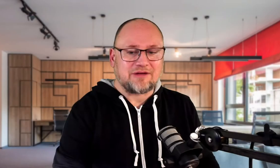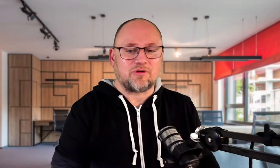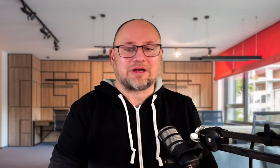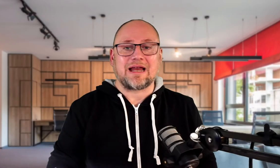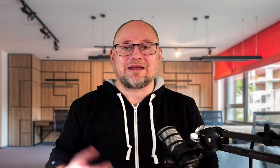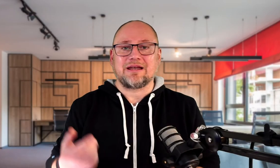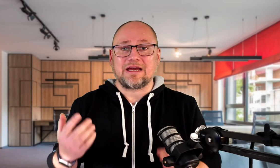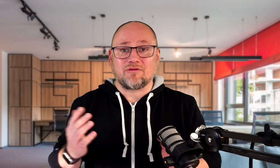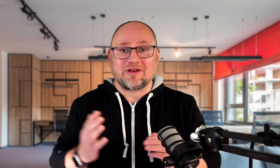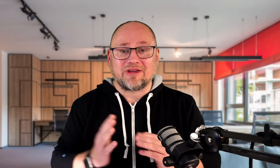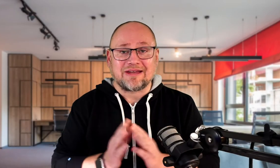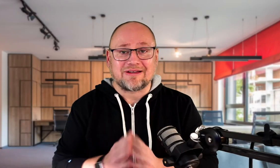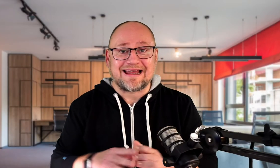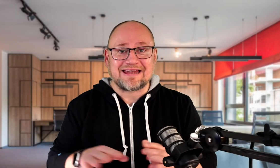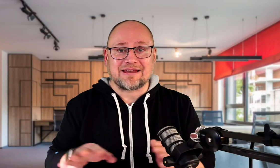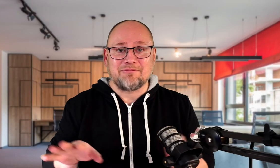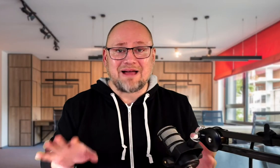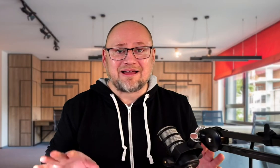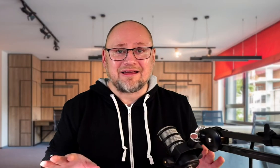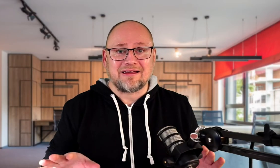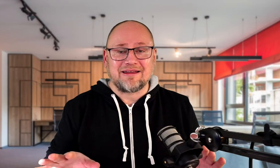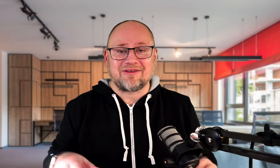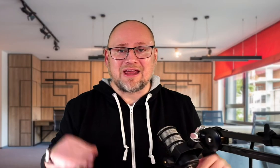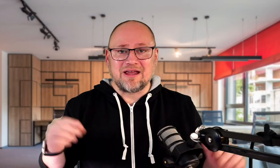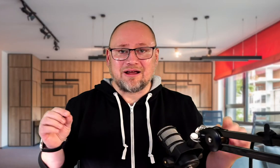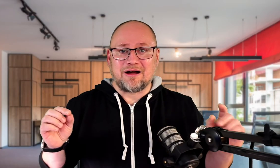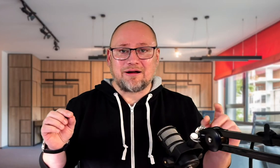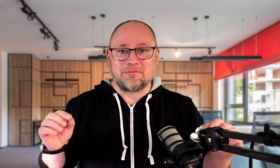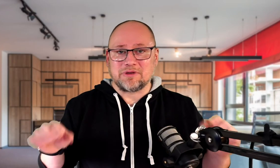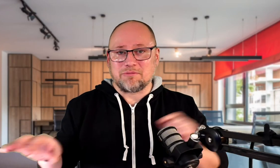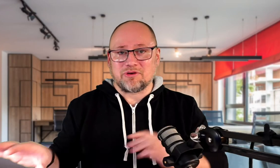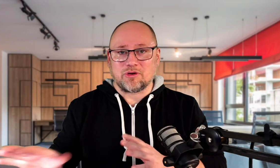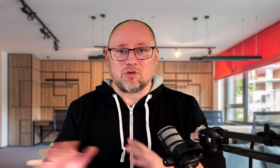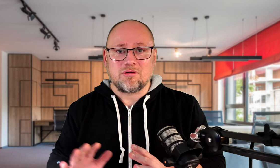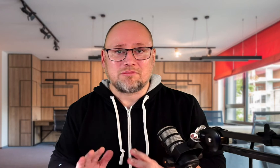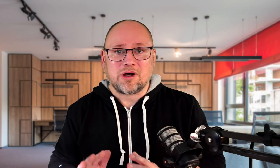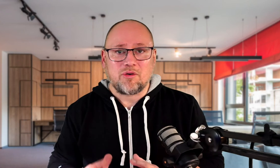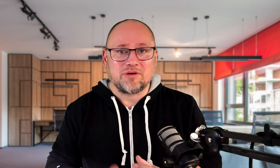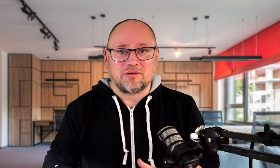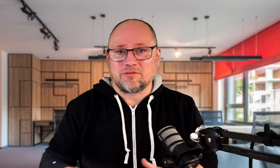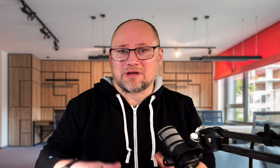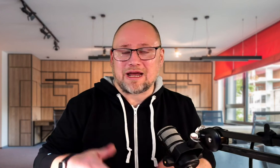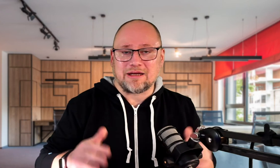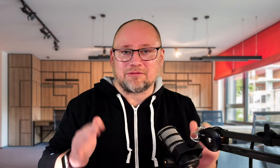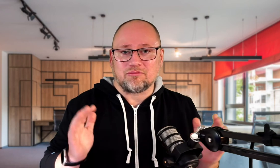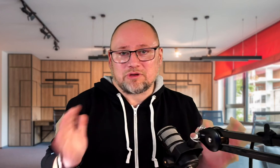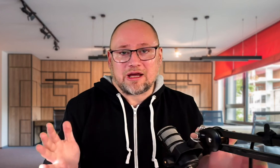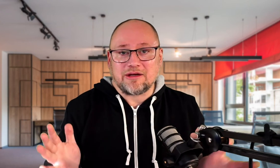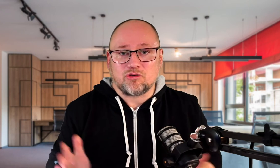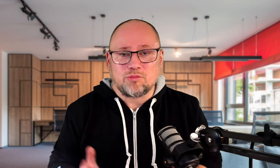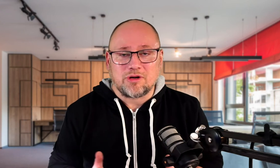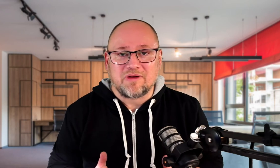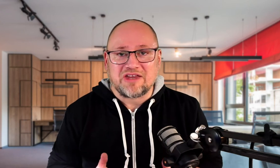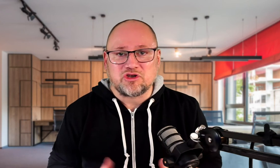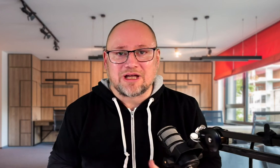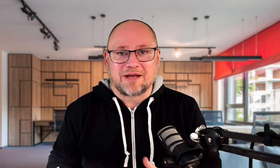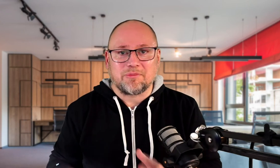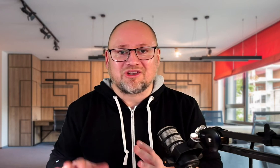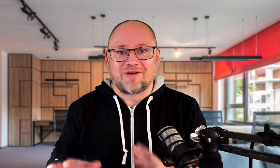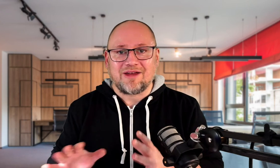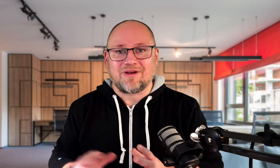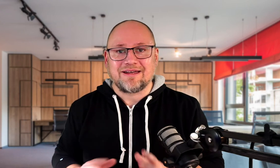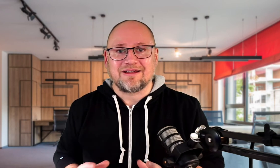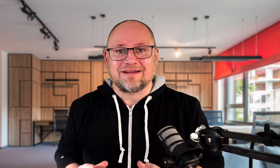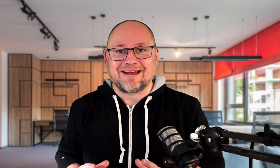Das Meeting wird angelegt. Und was ich jetzt gleich mache, ist hier ein bisschen umbauen und eine Zoom-Konferenz